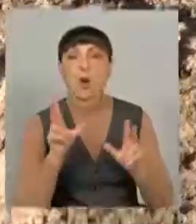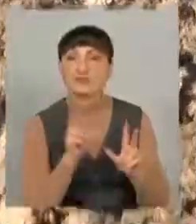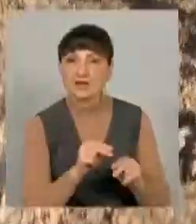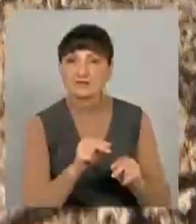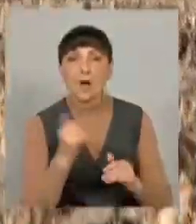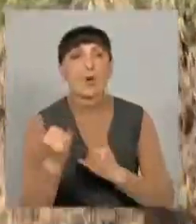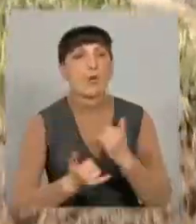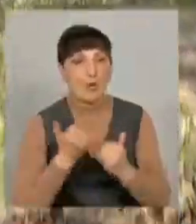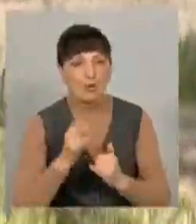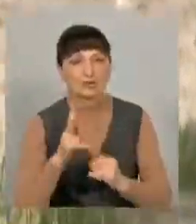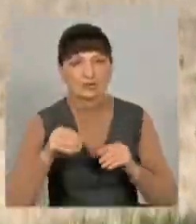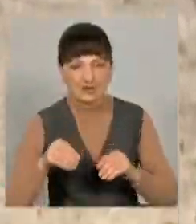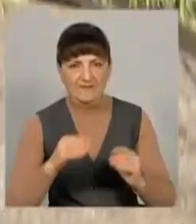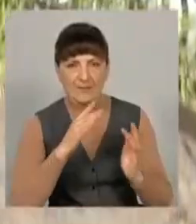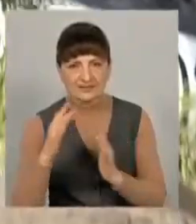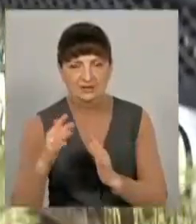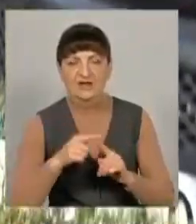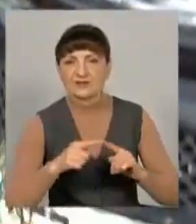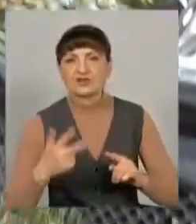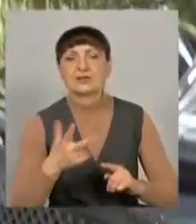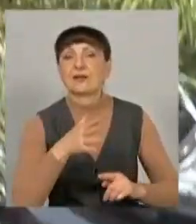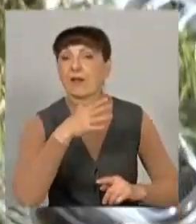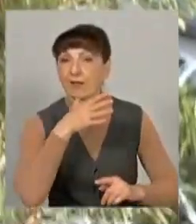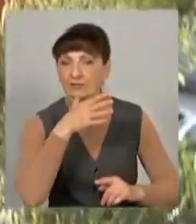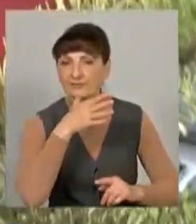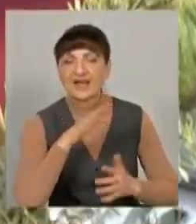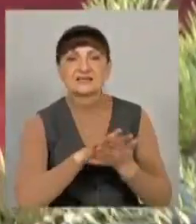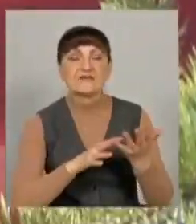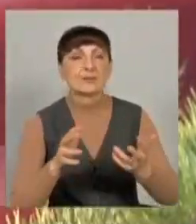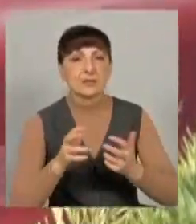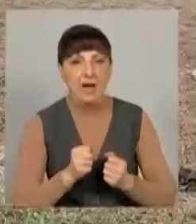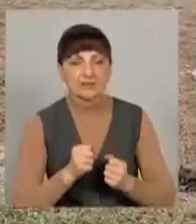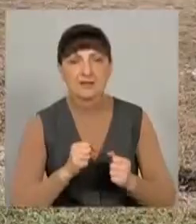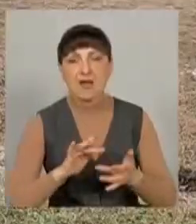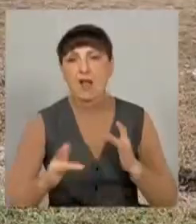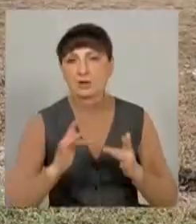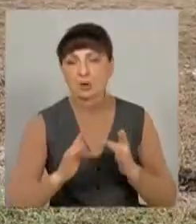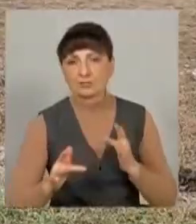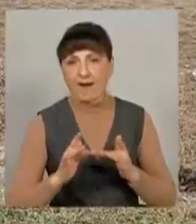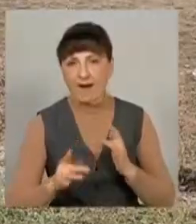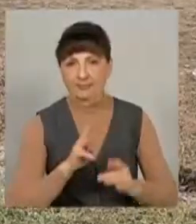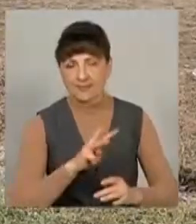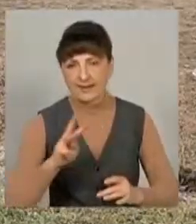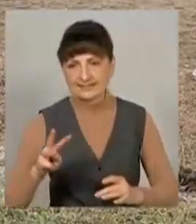об уходе за посаженными деревьями в течение 3 лет. Заявки принимаются на электронный адрес